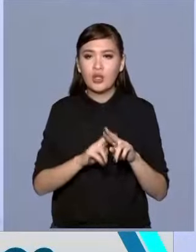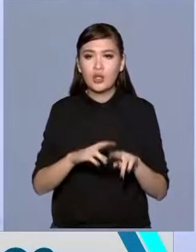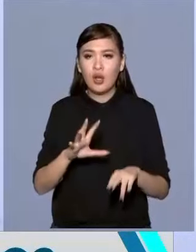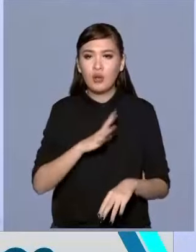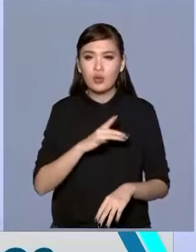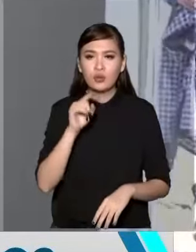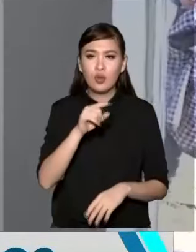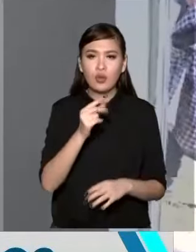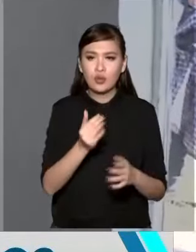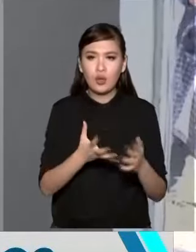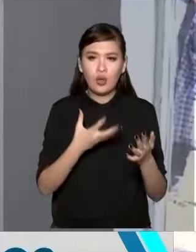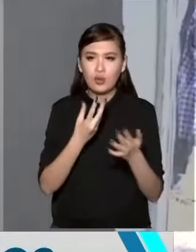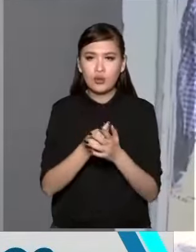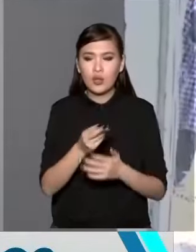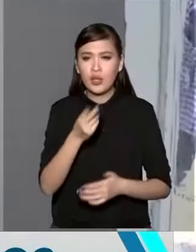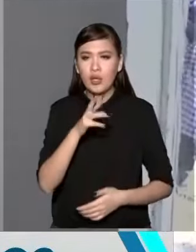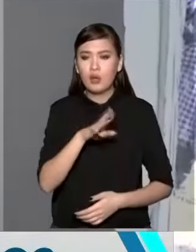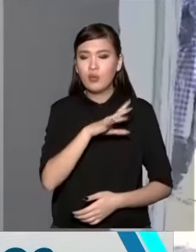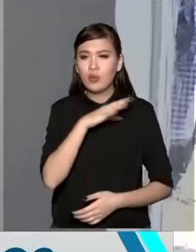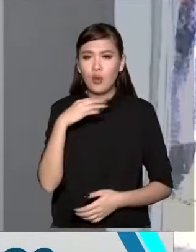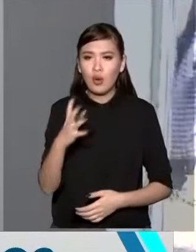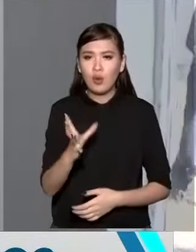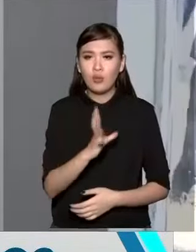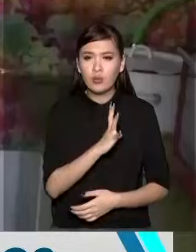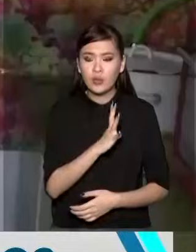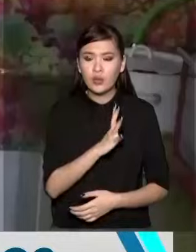тенге многодетной маме было не под силу.